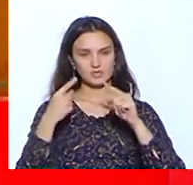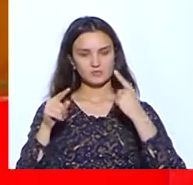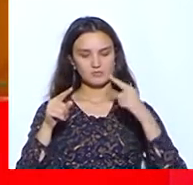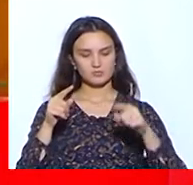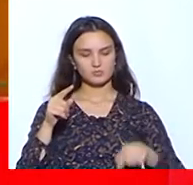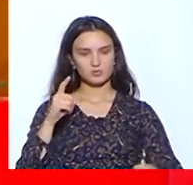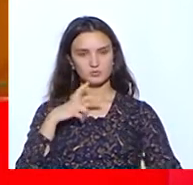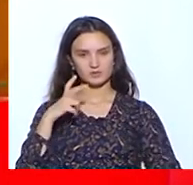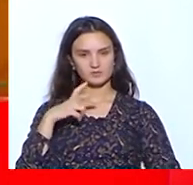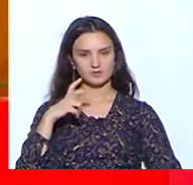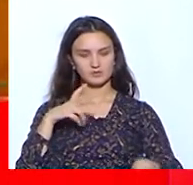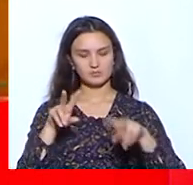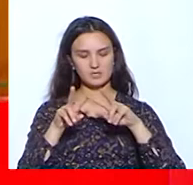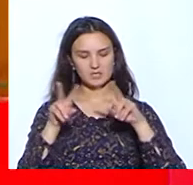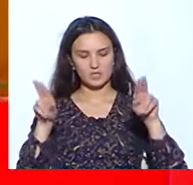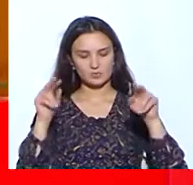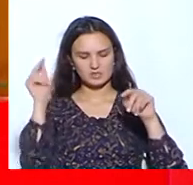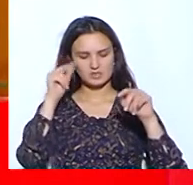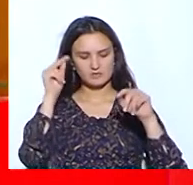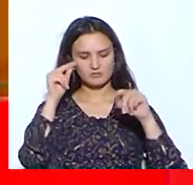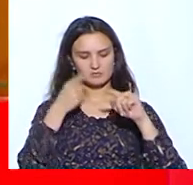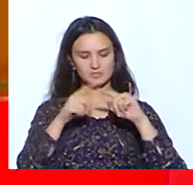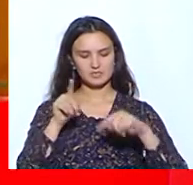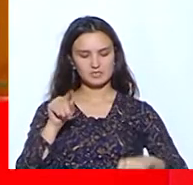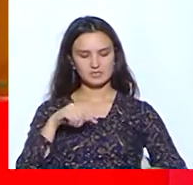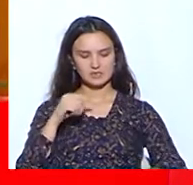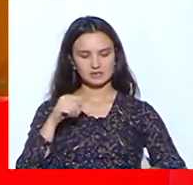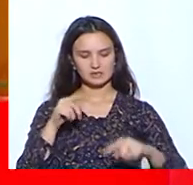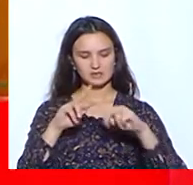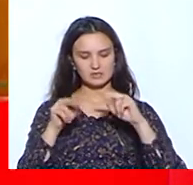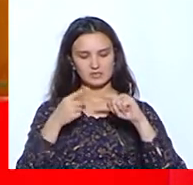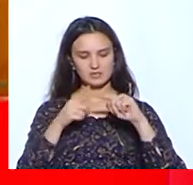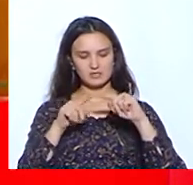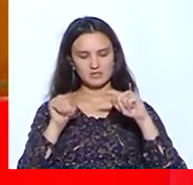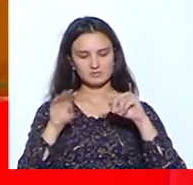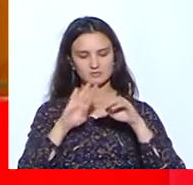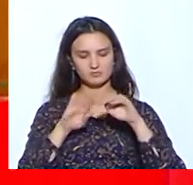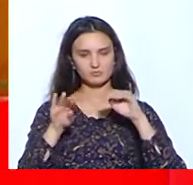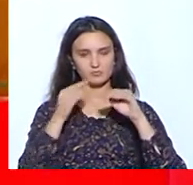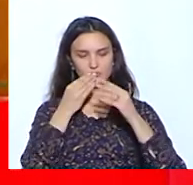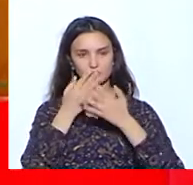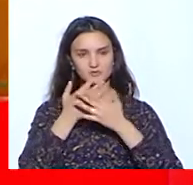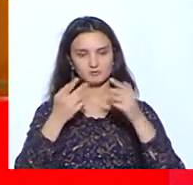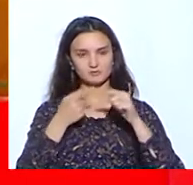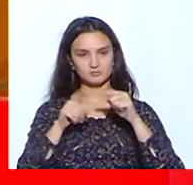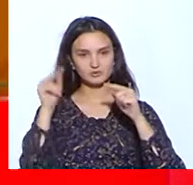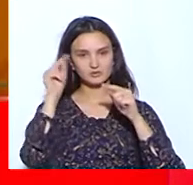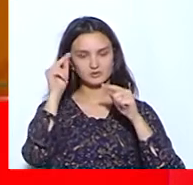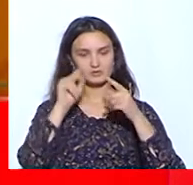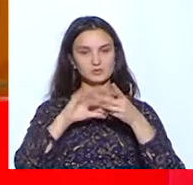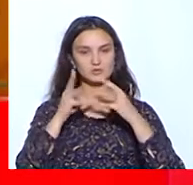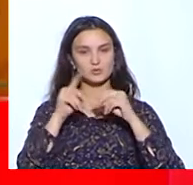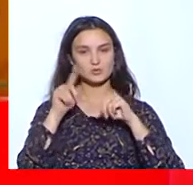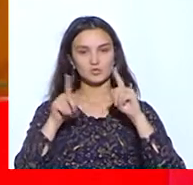განსხვავებული უნივერსიტეტი პარალელურად სწავლობდა ერთსა და იმავე საკითხს და გარდა საკვები პროდუქტებისა მათ შეისწავლეს